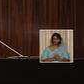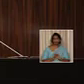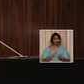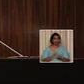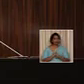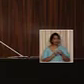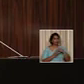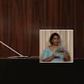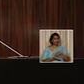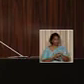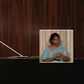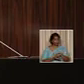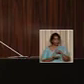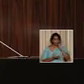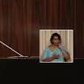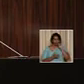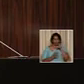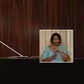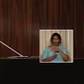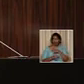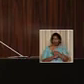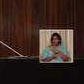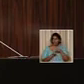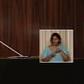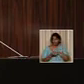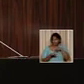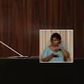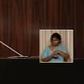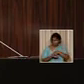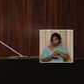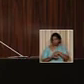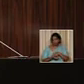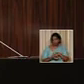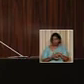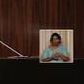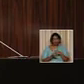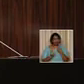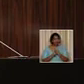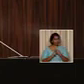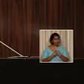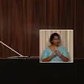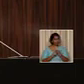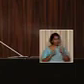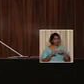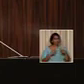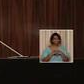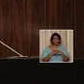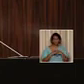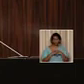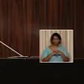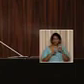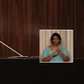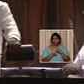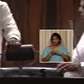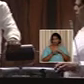මොණ්ඩාගල දිස්ත්‍රික්කයේ සියඹලාණ්ඩුව ප්‍රාදේශීය ලේකම් කොට්ටාසේ කොටියාගල සහ වත්තේගම කියන